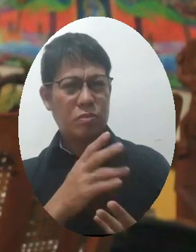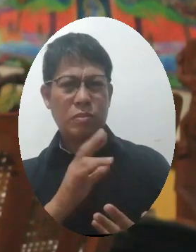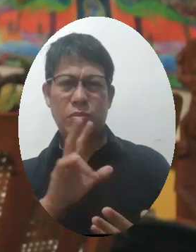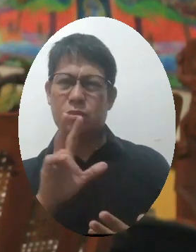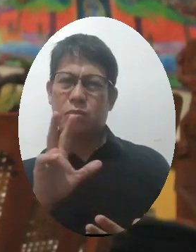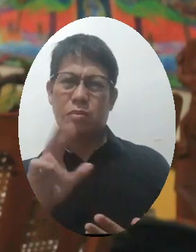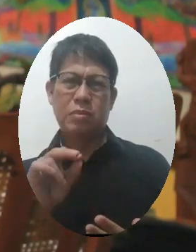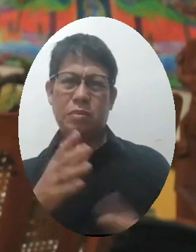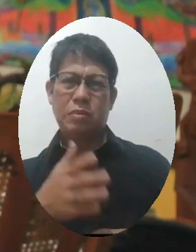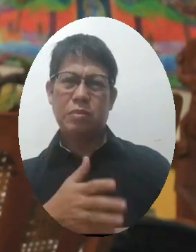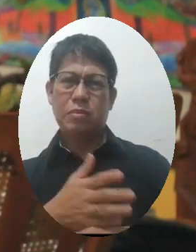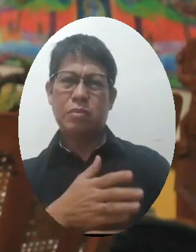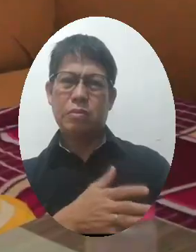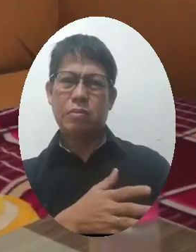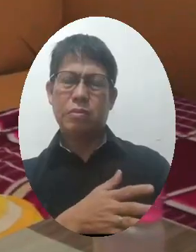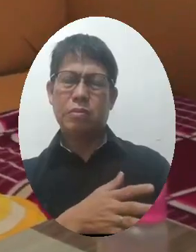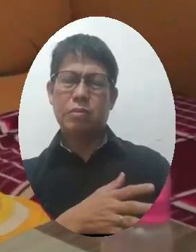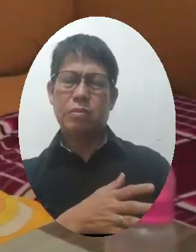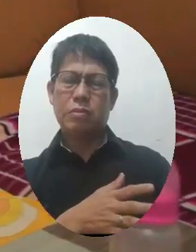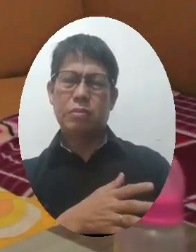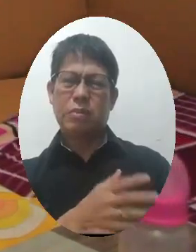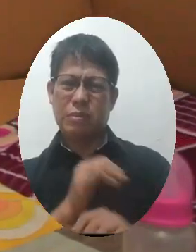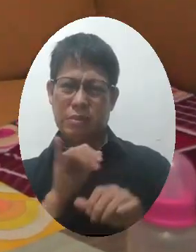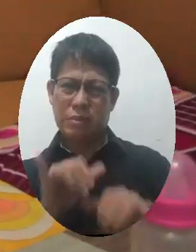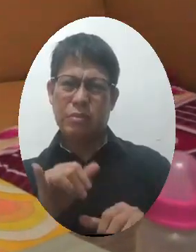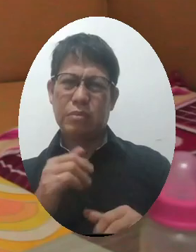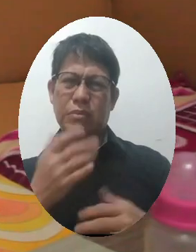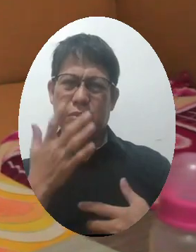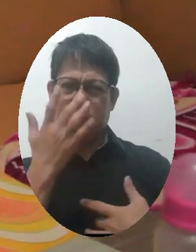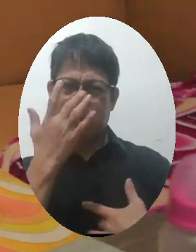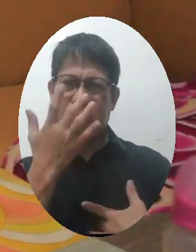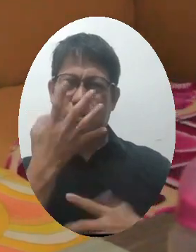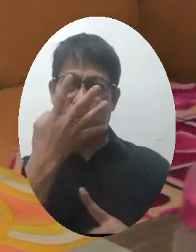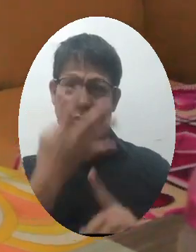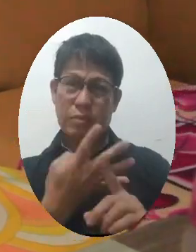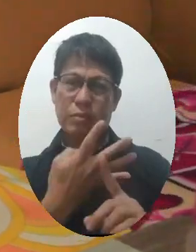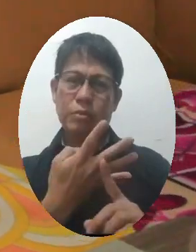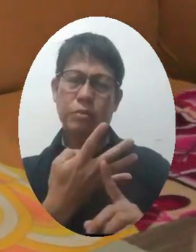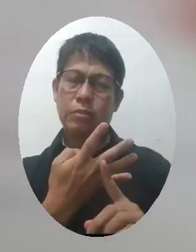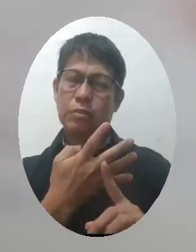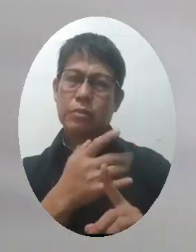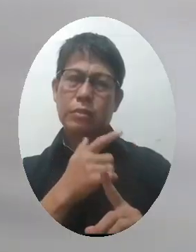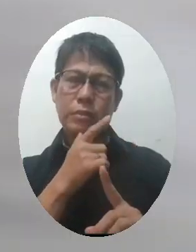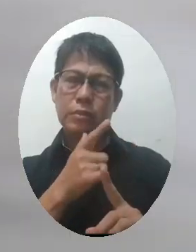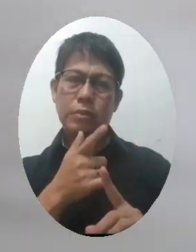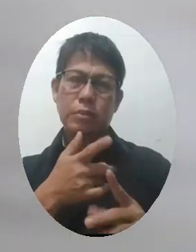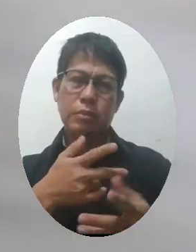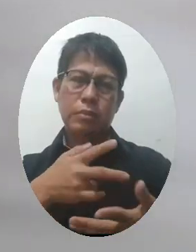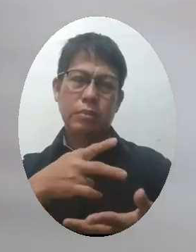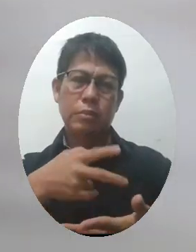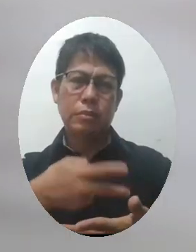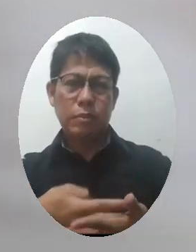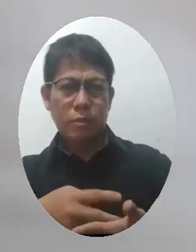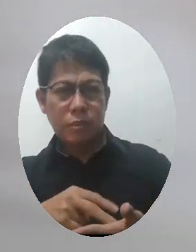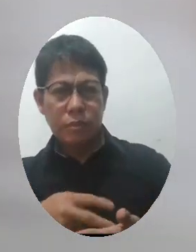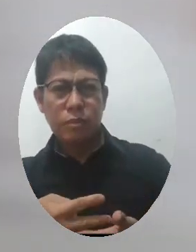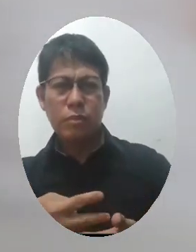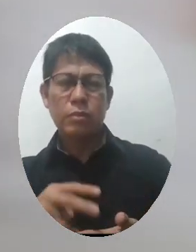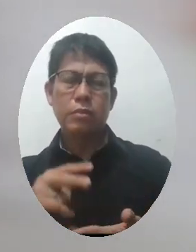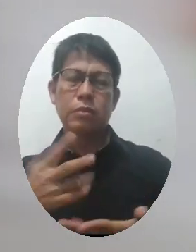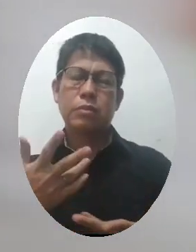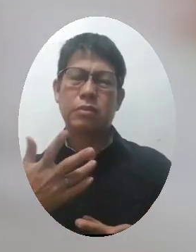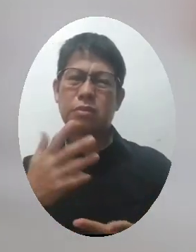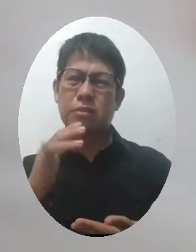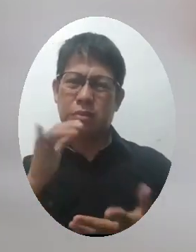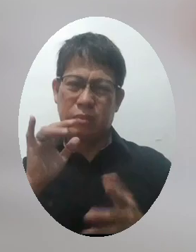walang nakikitang development sa kanyang kalusugan. Tapos po, 4 months na siya pero hindi pa siya nakakadapa hanggang sa umabot na siya